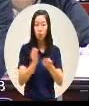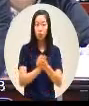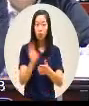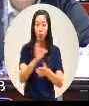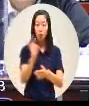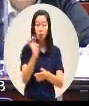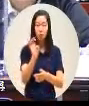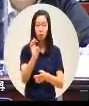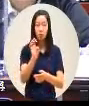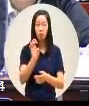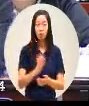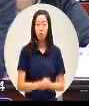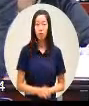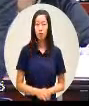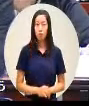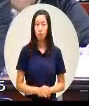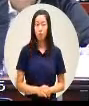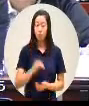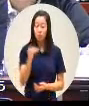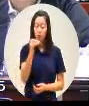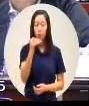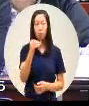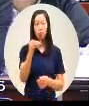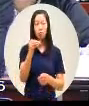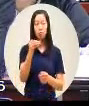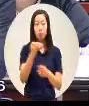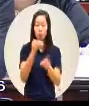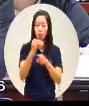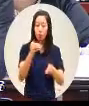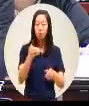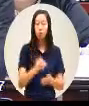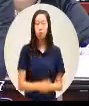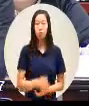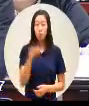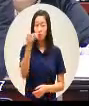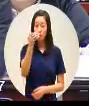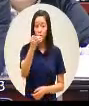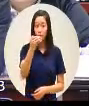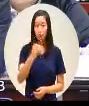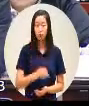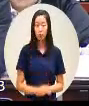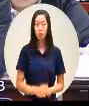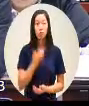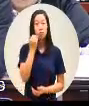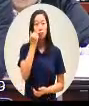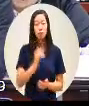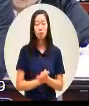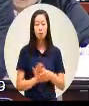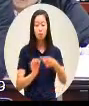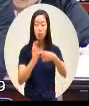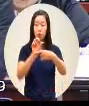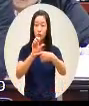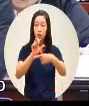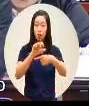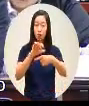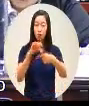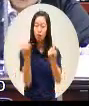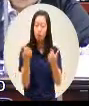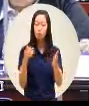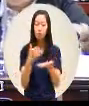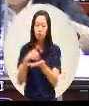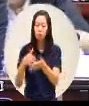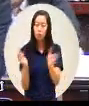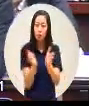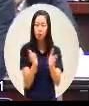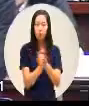个，就以900个来算好了，比较容易哦。900个来讲，它如果 25% 的话是将近